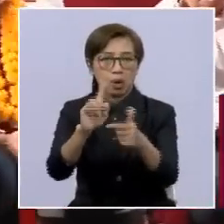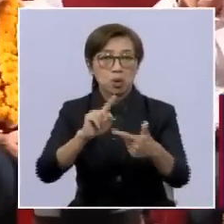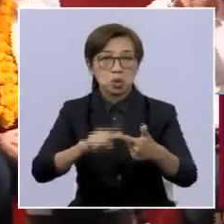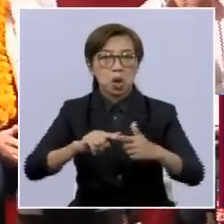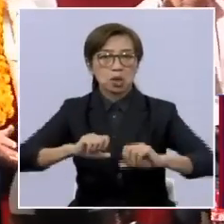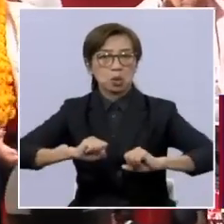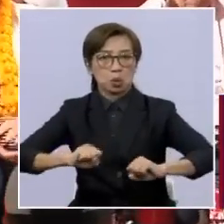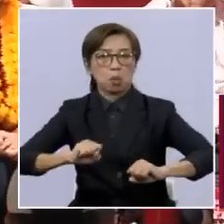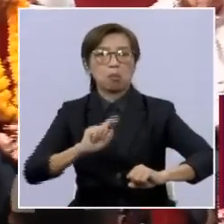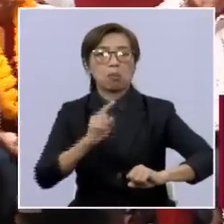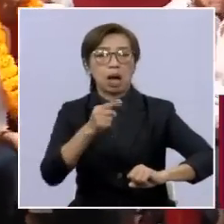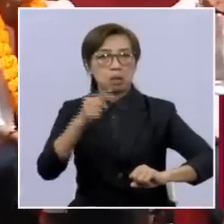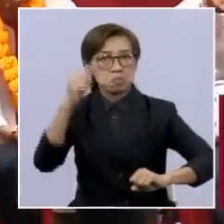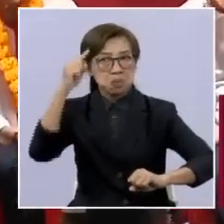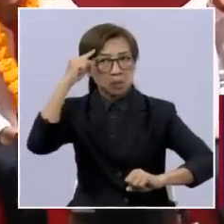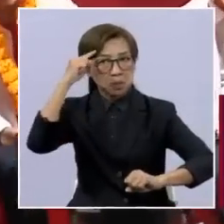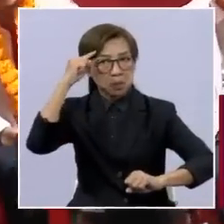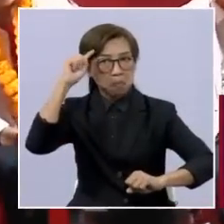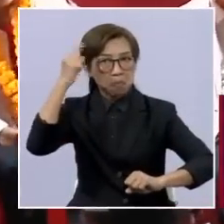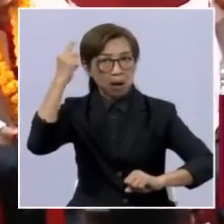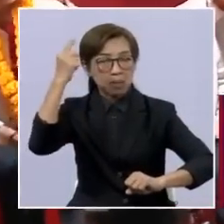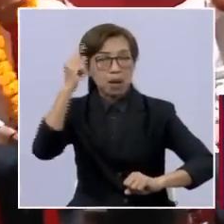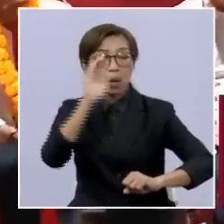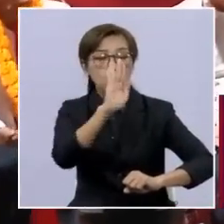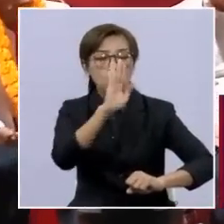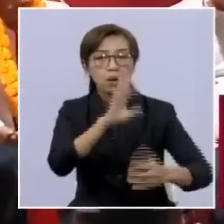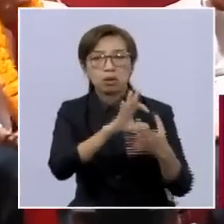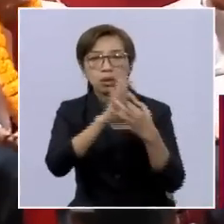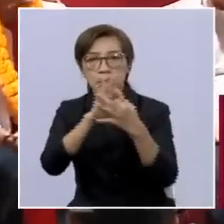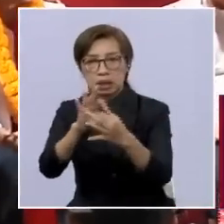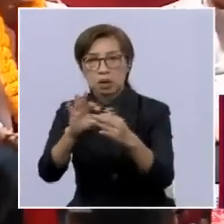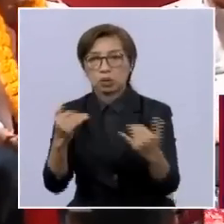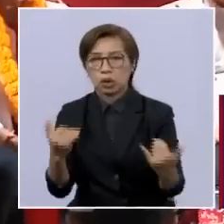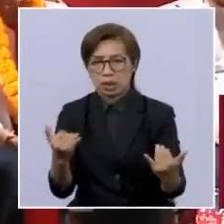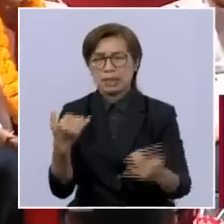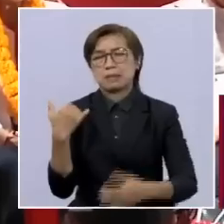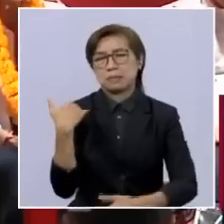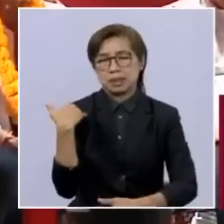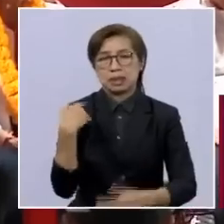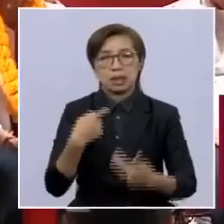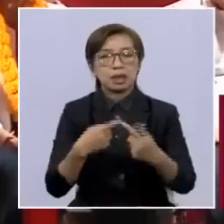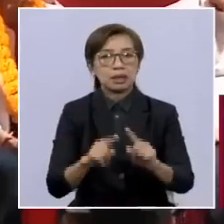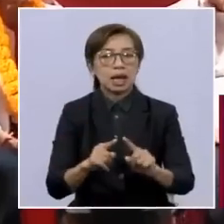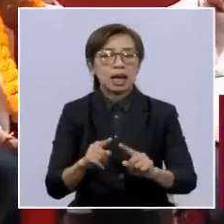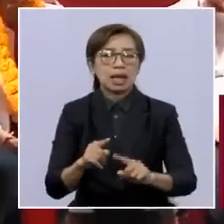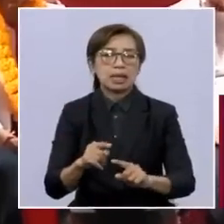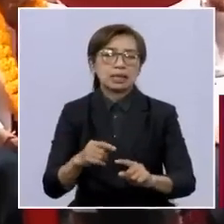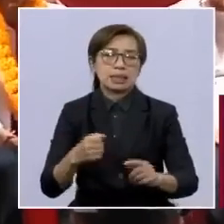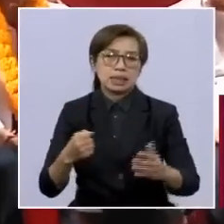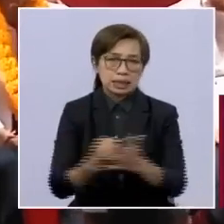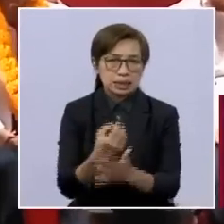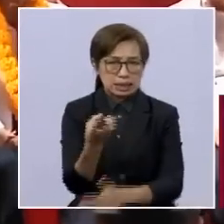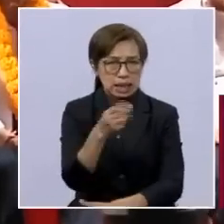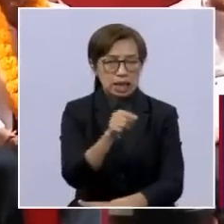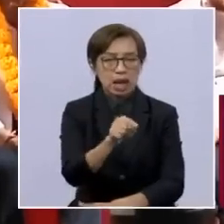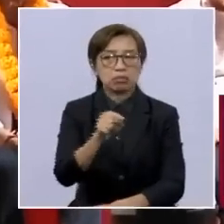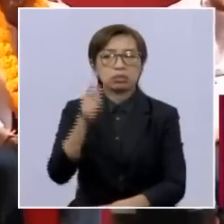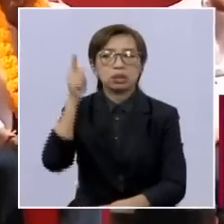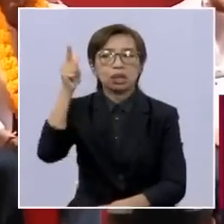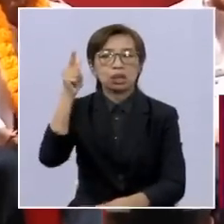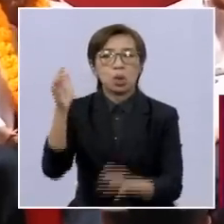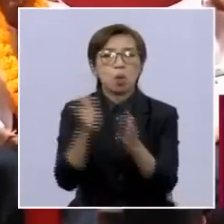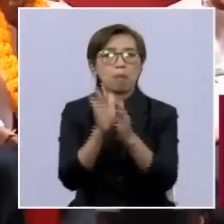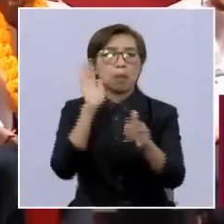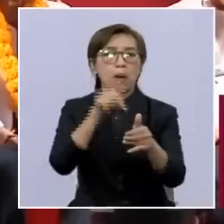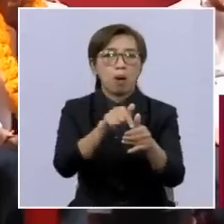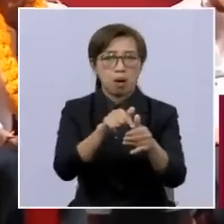ำลังวังชาวิธีคิดต่างๆก็จะสอดรับกับยุคสมัยแต่ข้อเสียก็คือภาพของคุณทักษิณที่ติดคุณอุ๊งอิ๊งมานะครับไม่ว่า